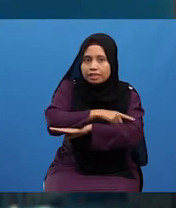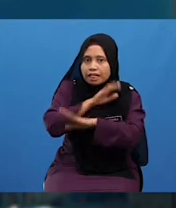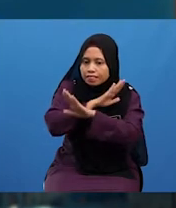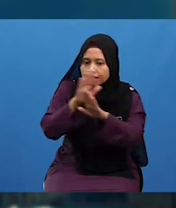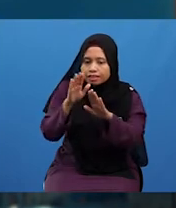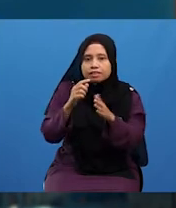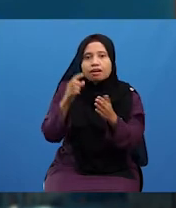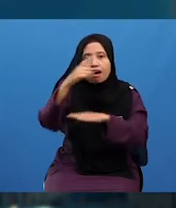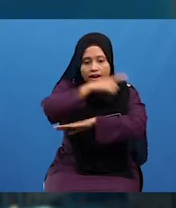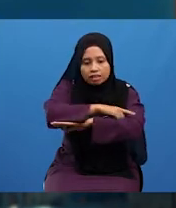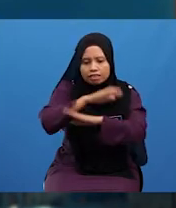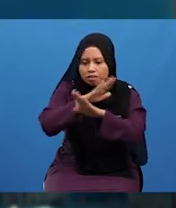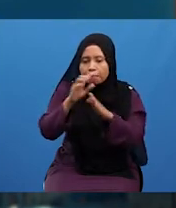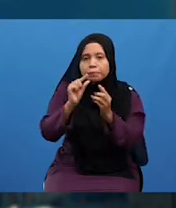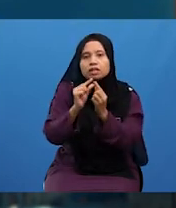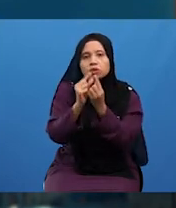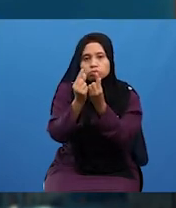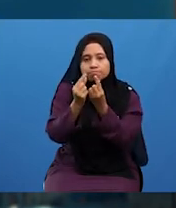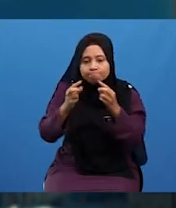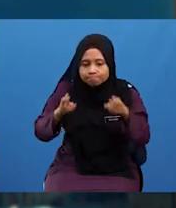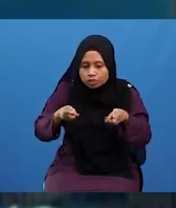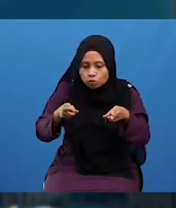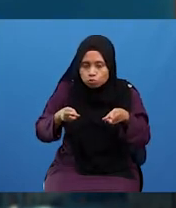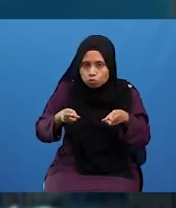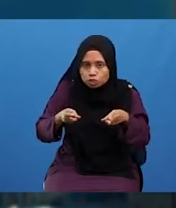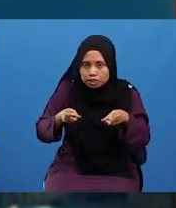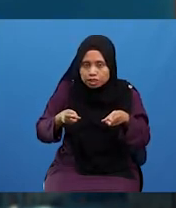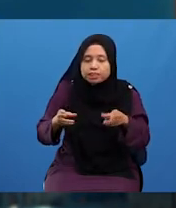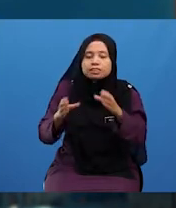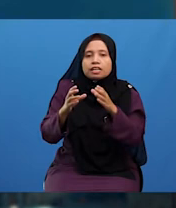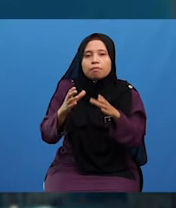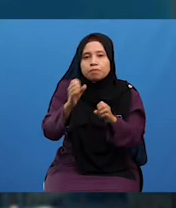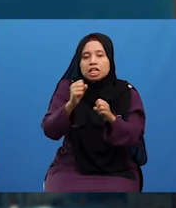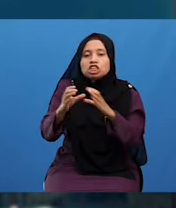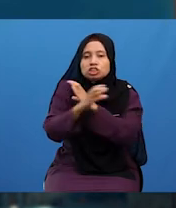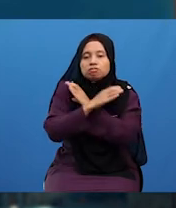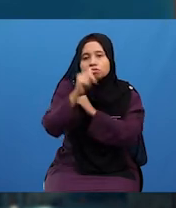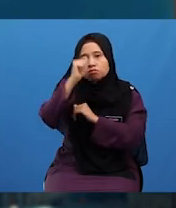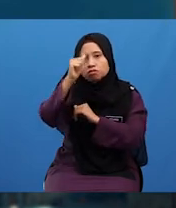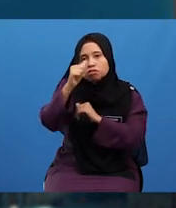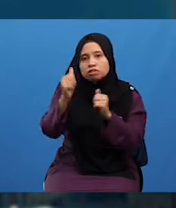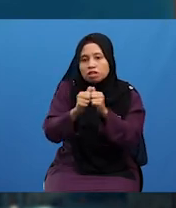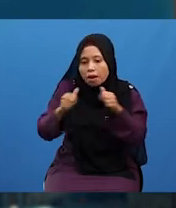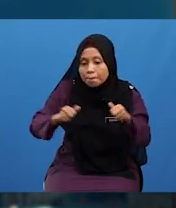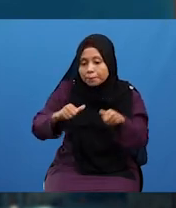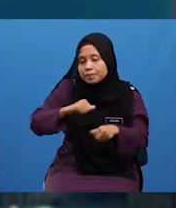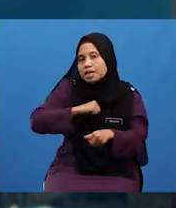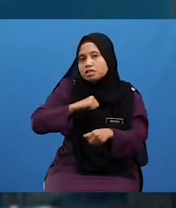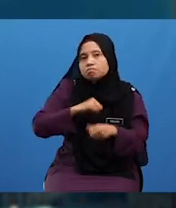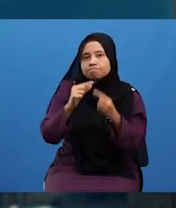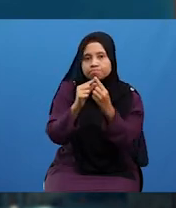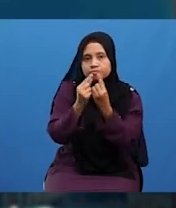hari tanpa Al-Quran. Berusahalah meraih cinta Allah dengan mengamalkan adab